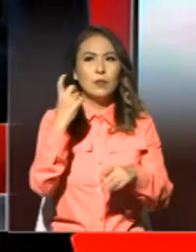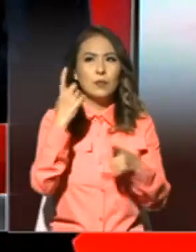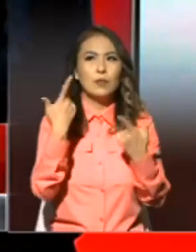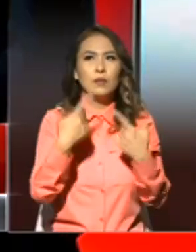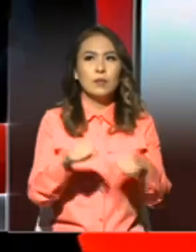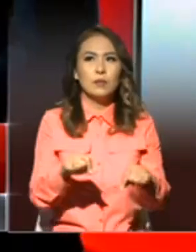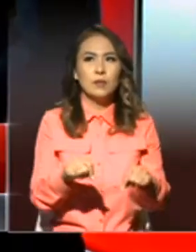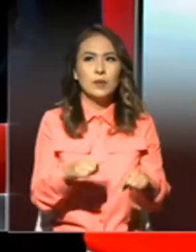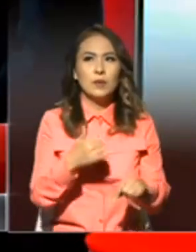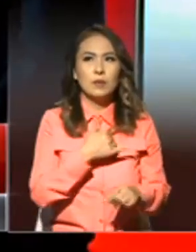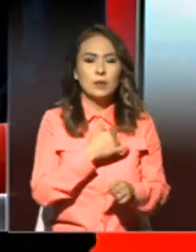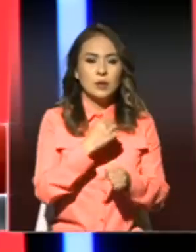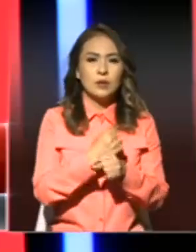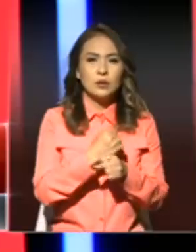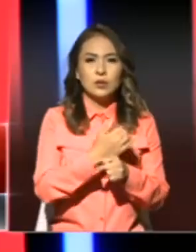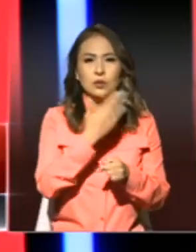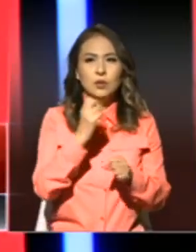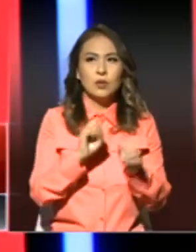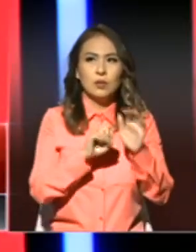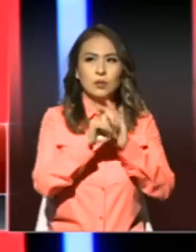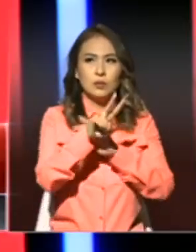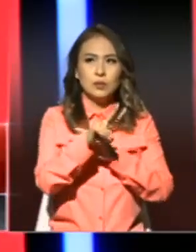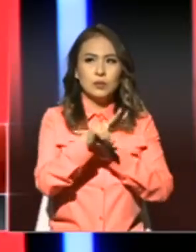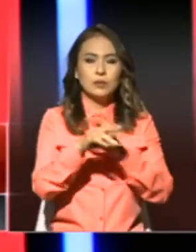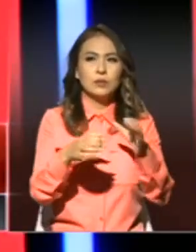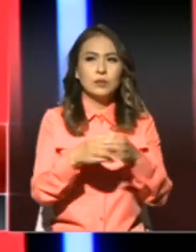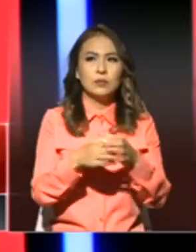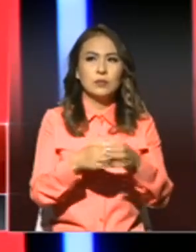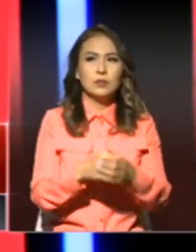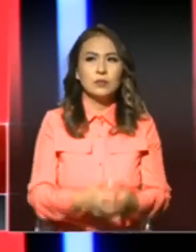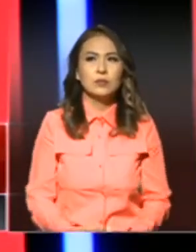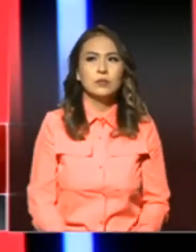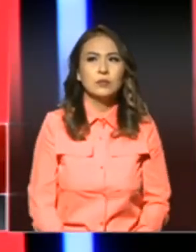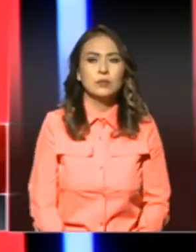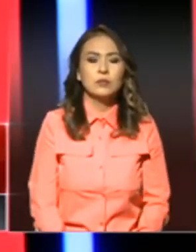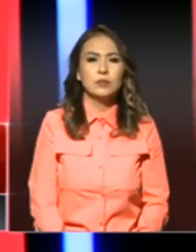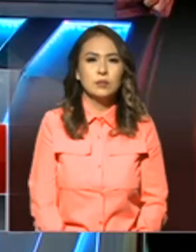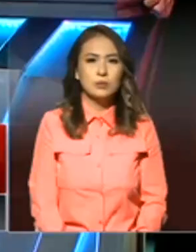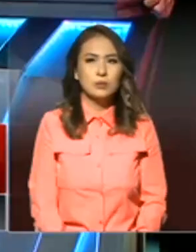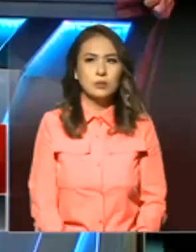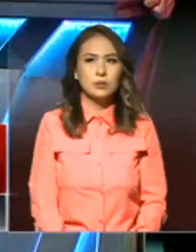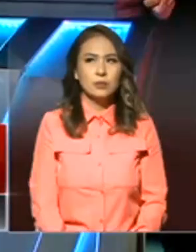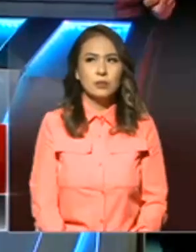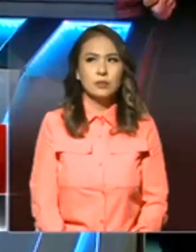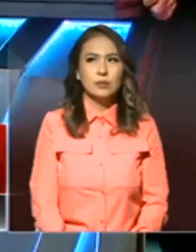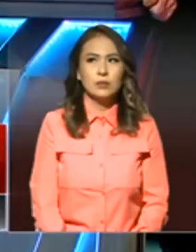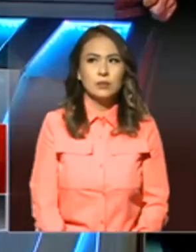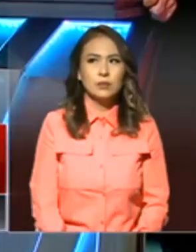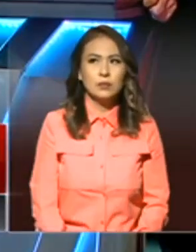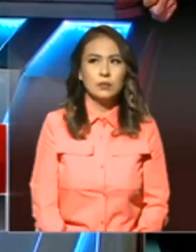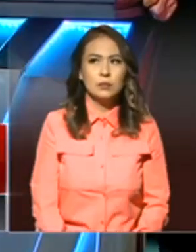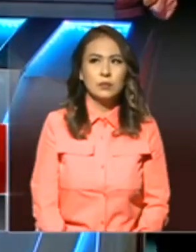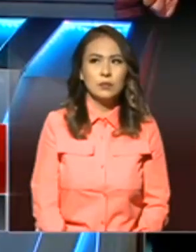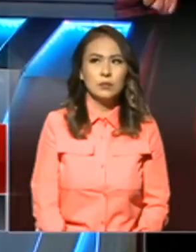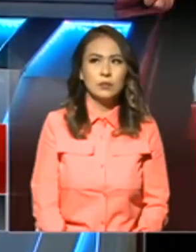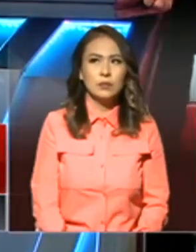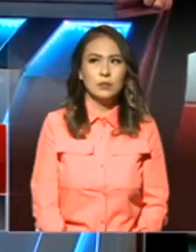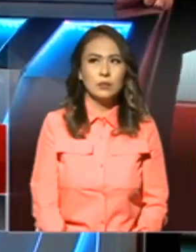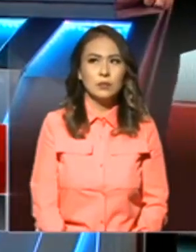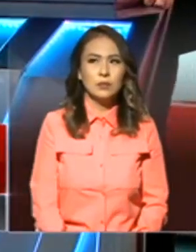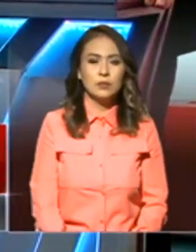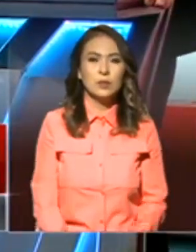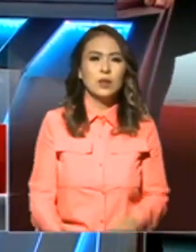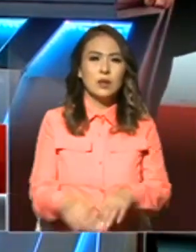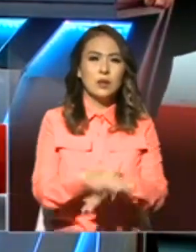Бізде қалыптасып қалған шетелге қашып кетеді. Олай болмауы да мүмкін ғой. Жансұлтан мырза, сіз қалай ойлайсыз? Олай енді ол жаңағыдай қатты